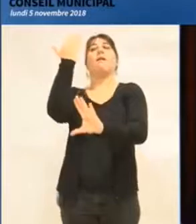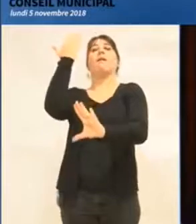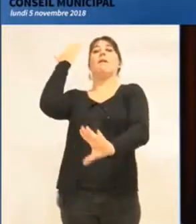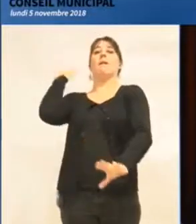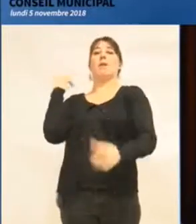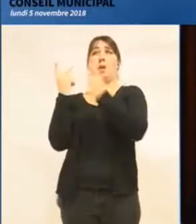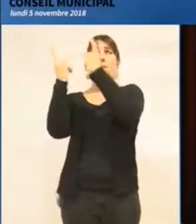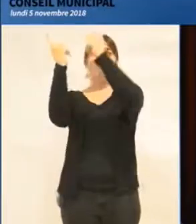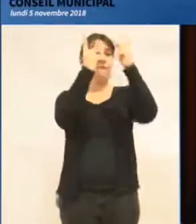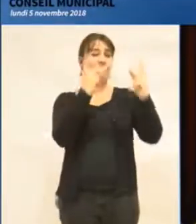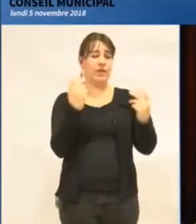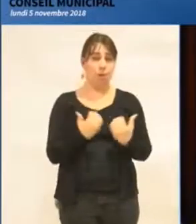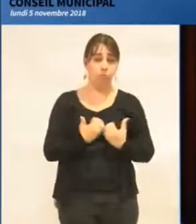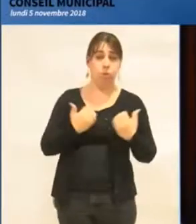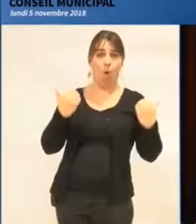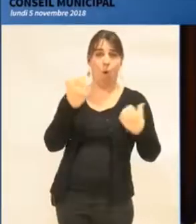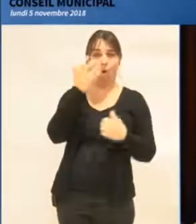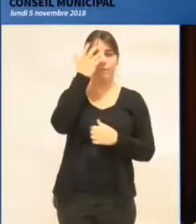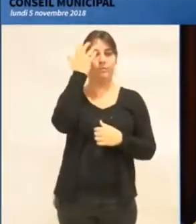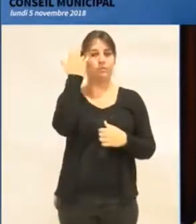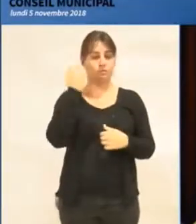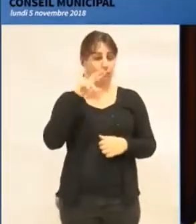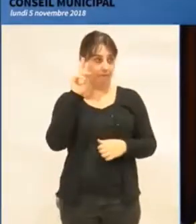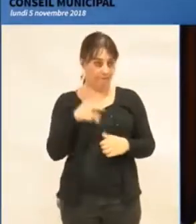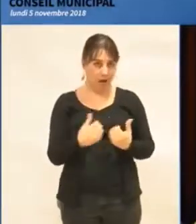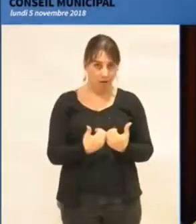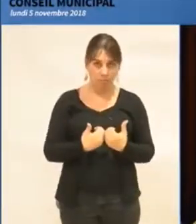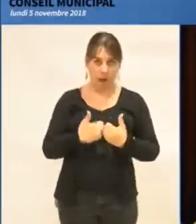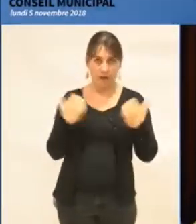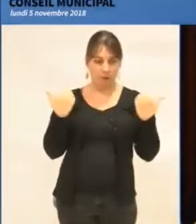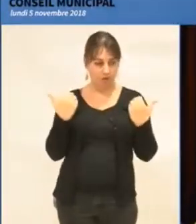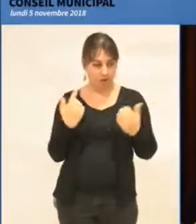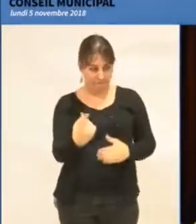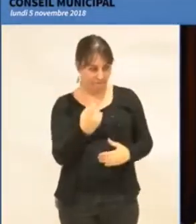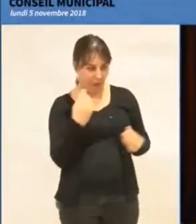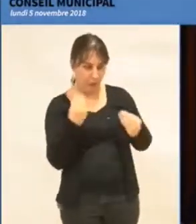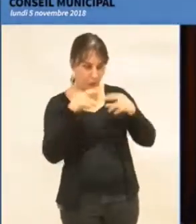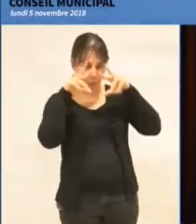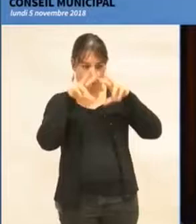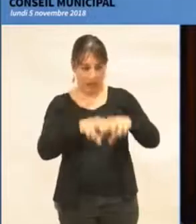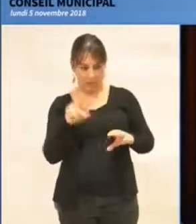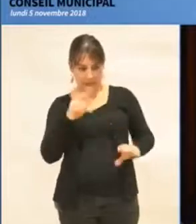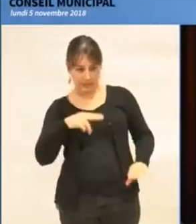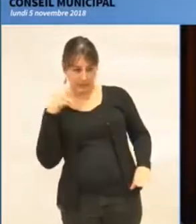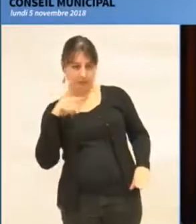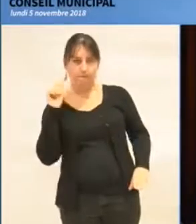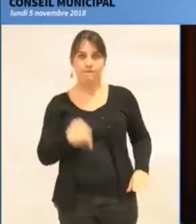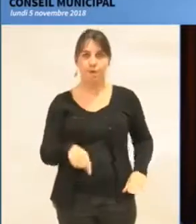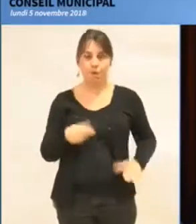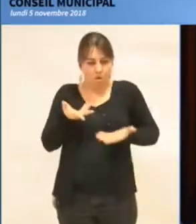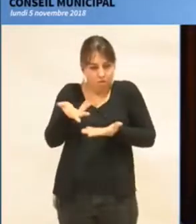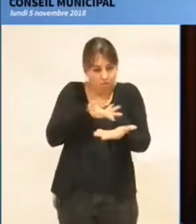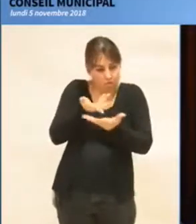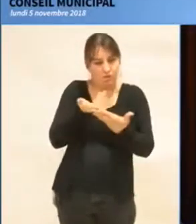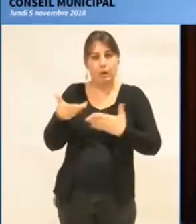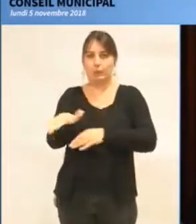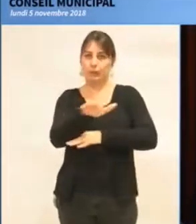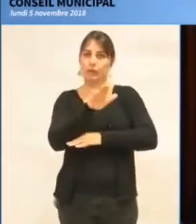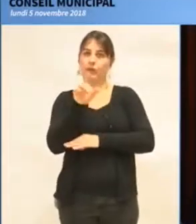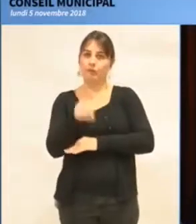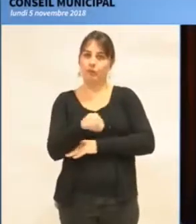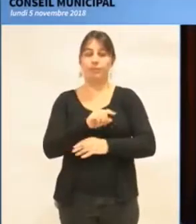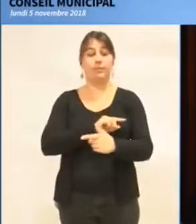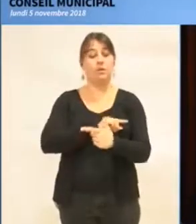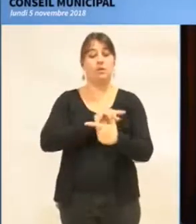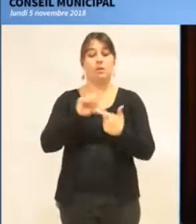villes. Donc il y a bien là un paradoxe qu'il faut savoir expliquer, qu'il faut savoir débattre, présenter. La deuxième